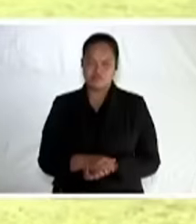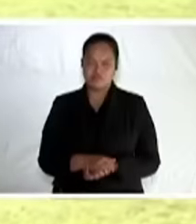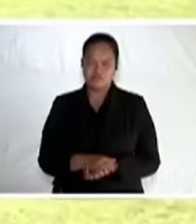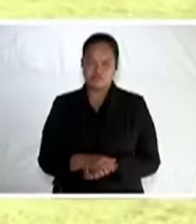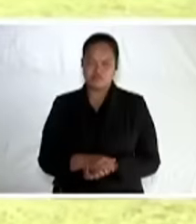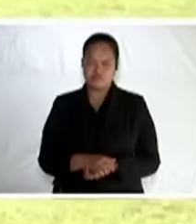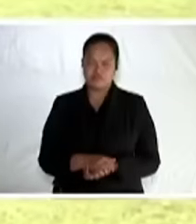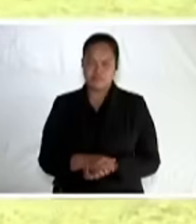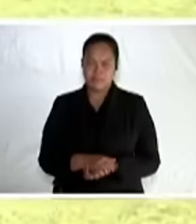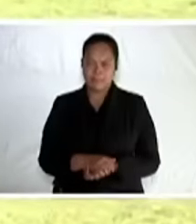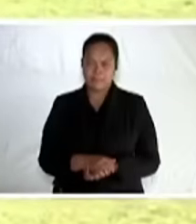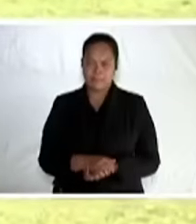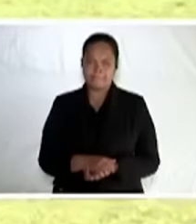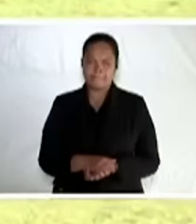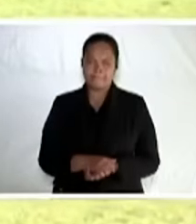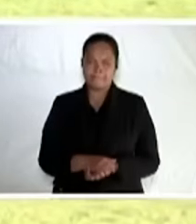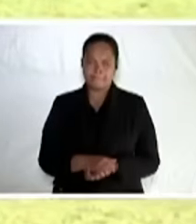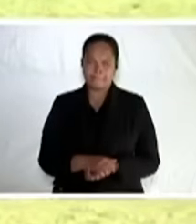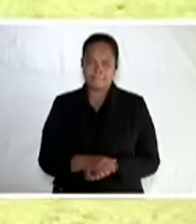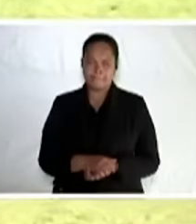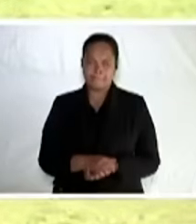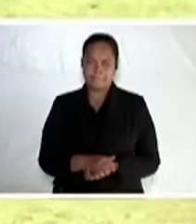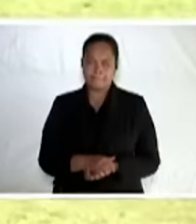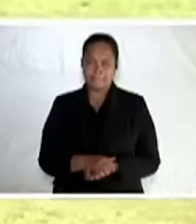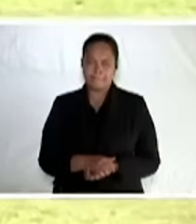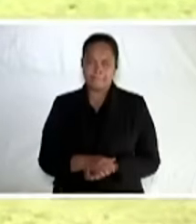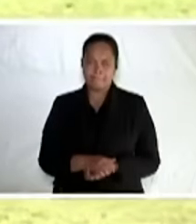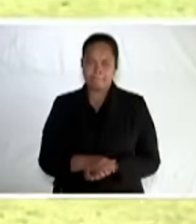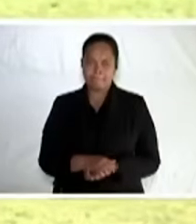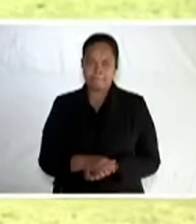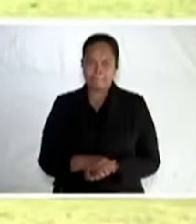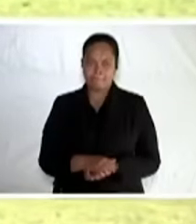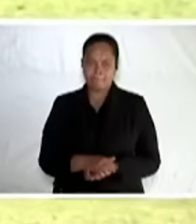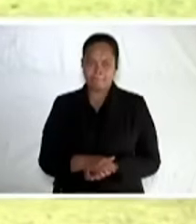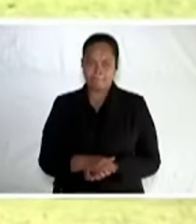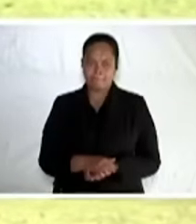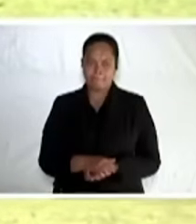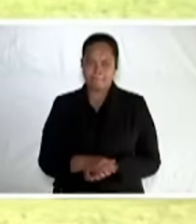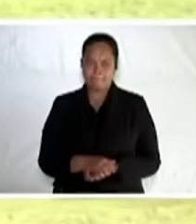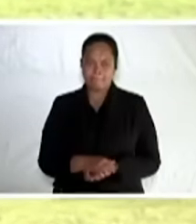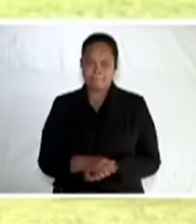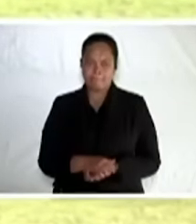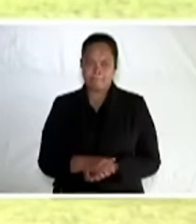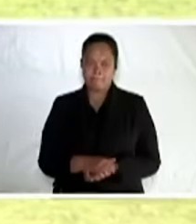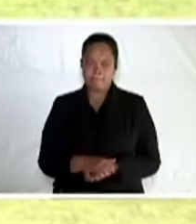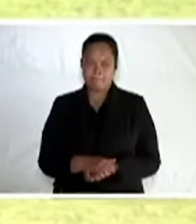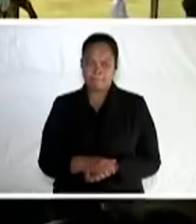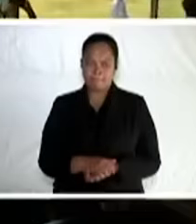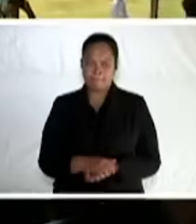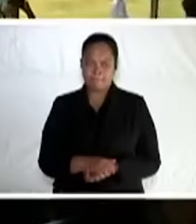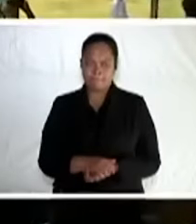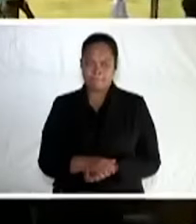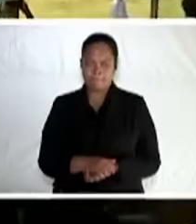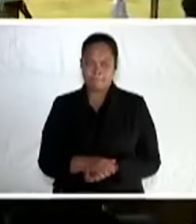इन्हें बहुत ज़बरदस्त कुर्बानी देनी पड़ती है। कभी कभी अपने घरों से कितने कितने दिनों तक दूर रहते हैं, तो इन्हें हम